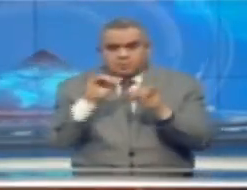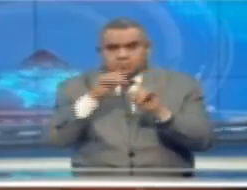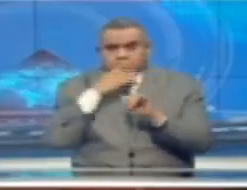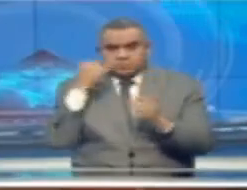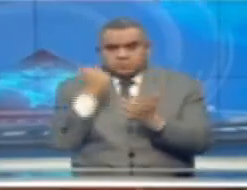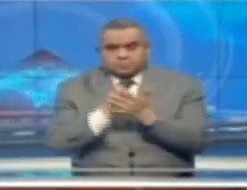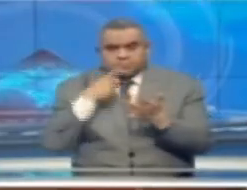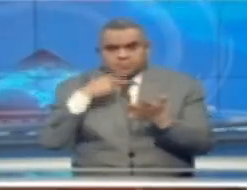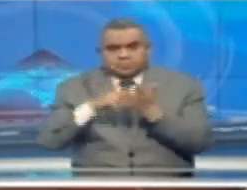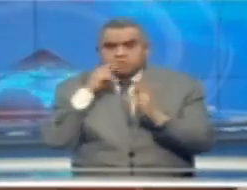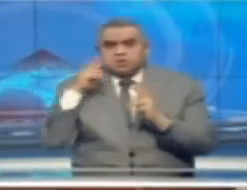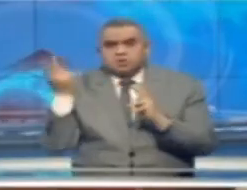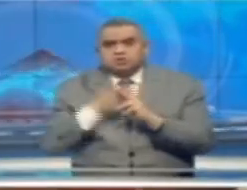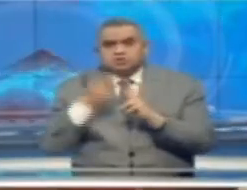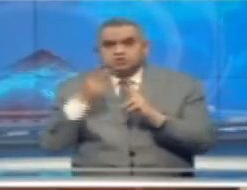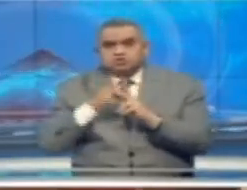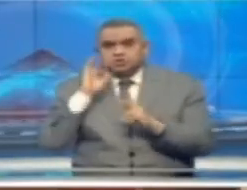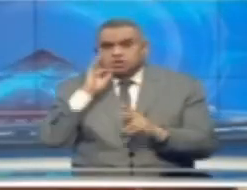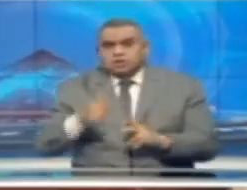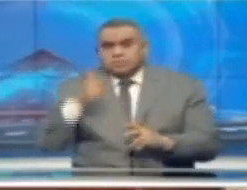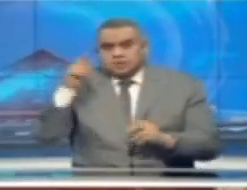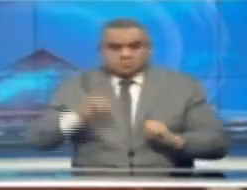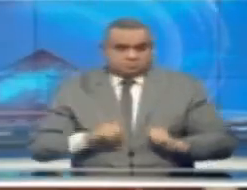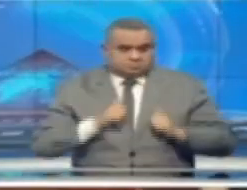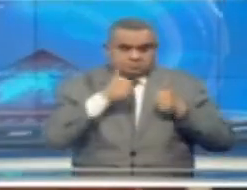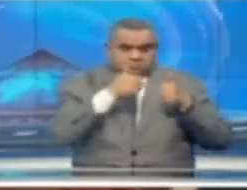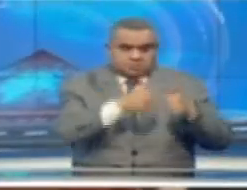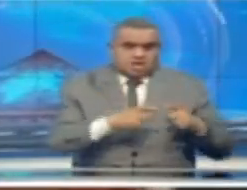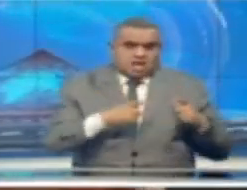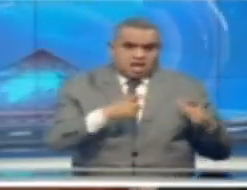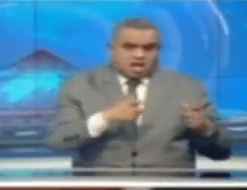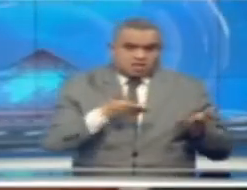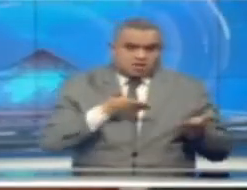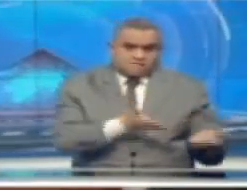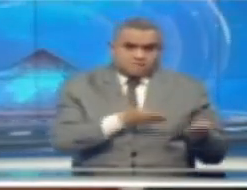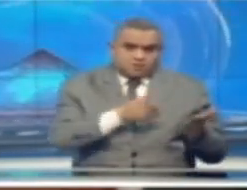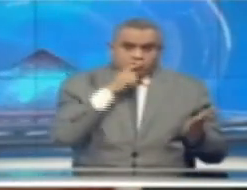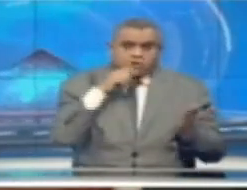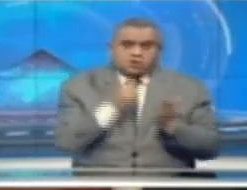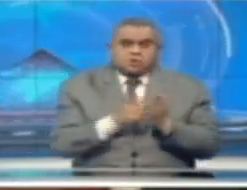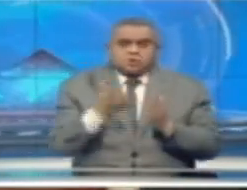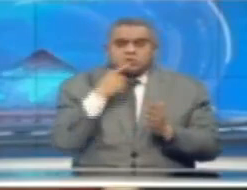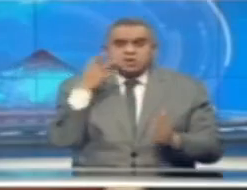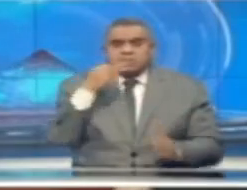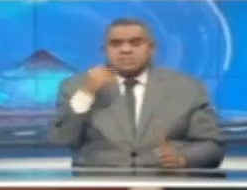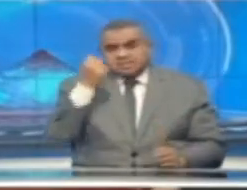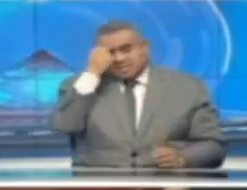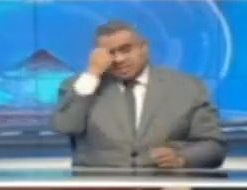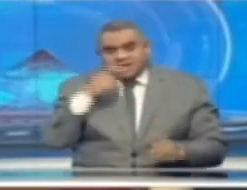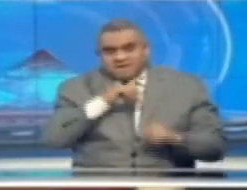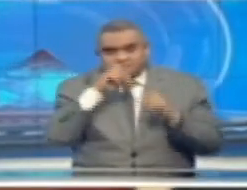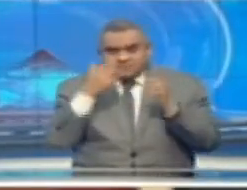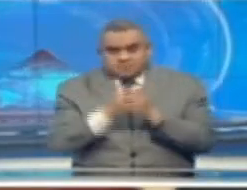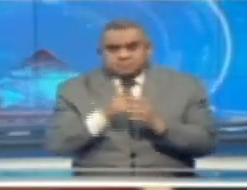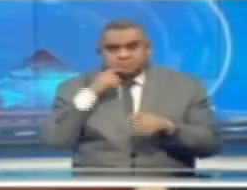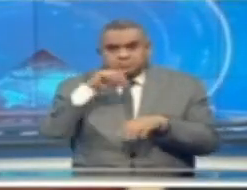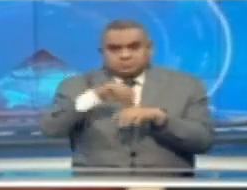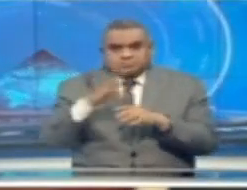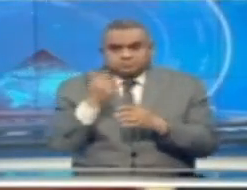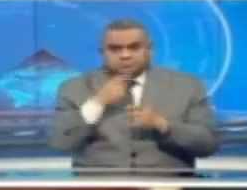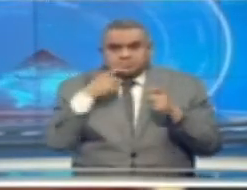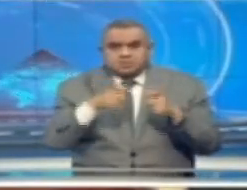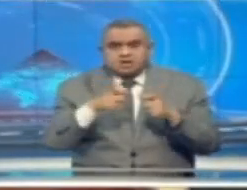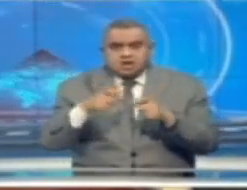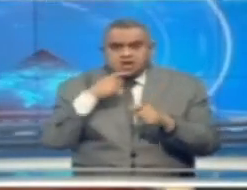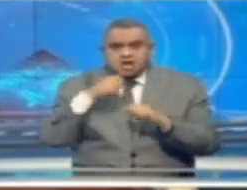وما على المواطن إلا التوجه إلى أحد المخابز التي يصل عددها إلى 30,000 مخبز للحصول على دعم من